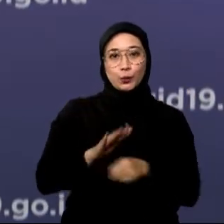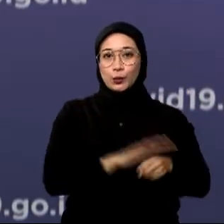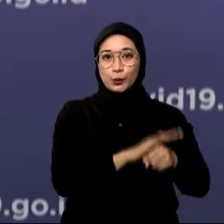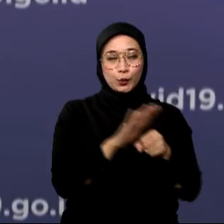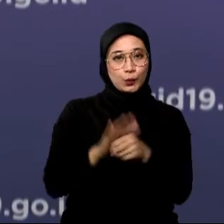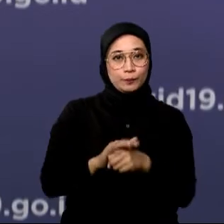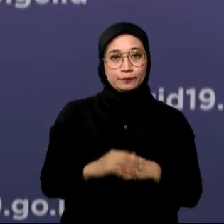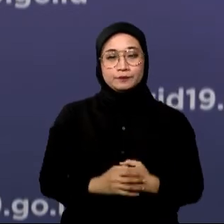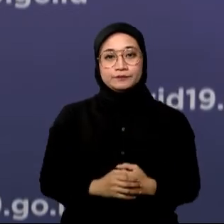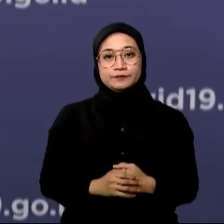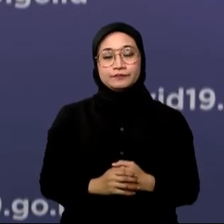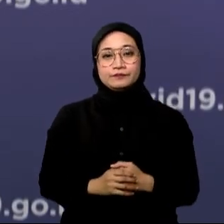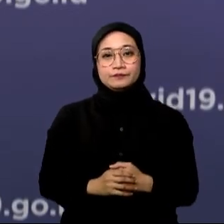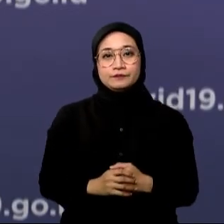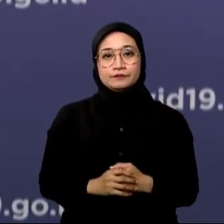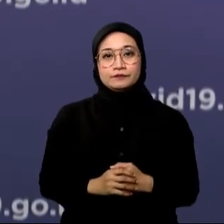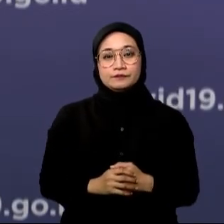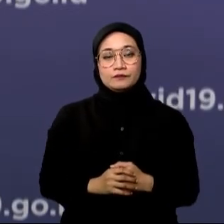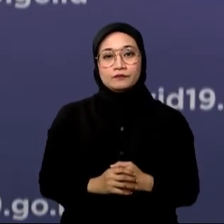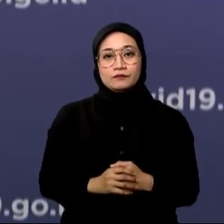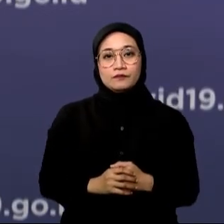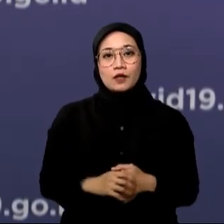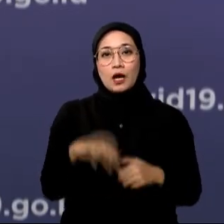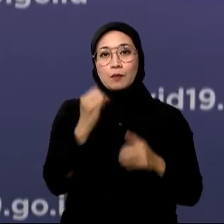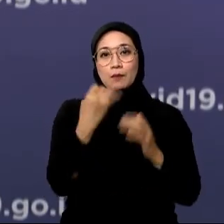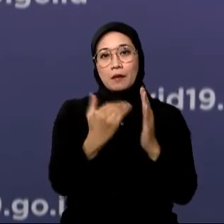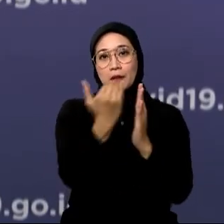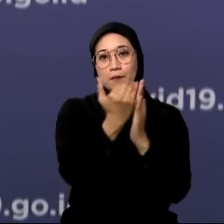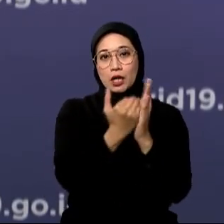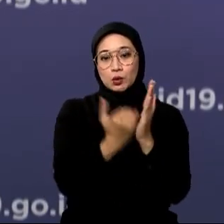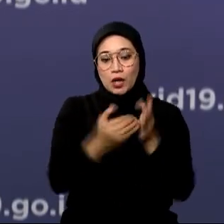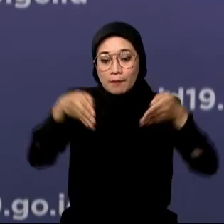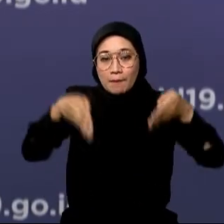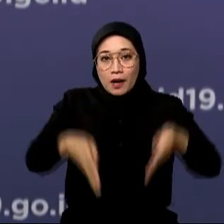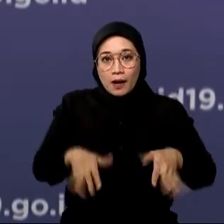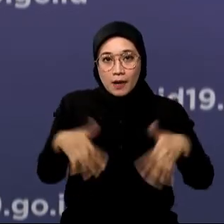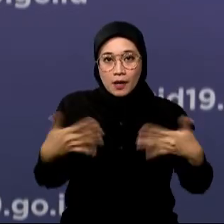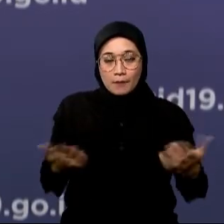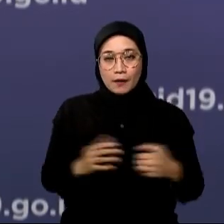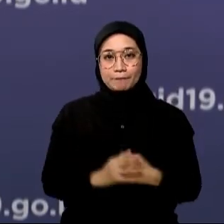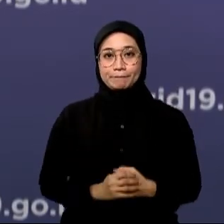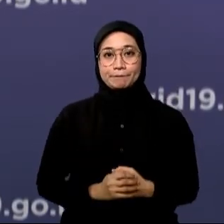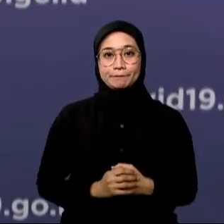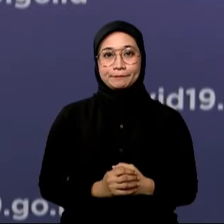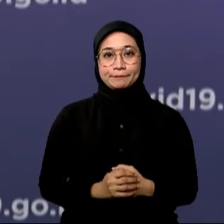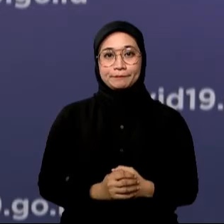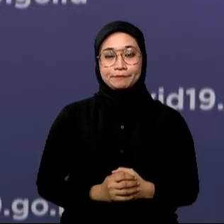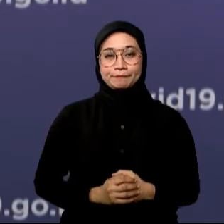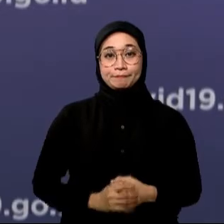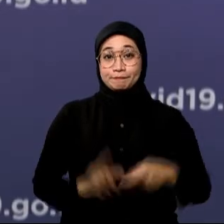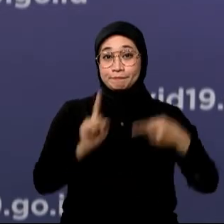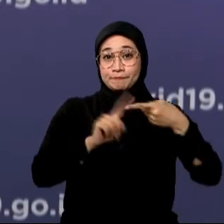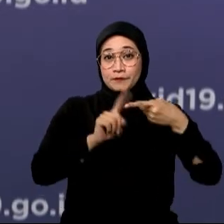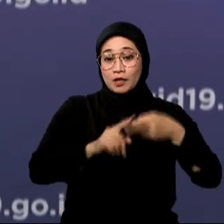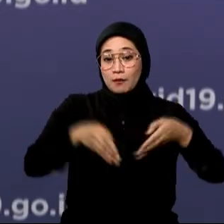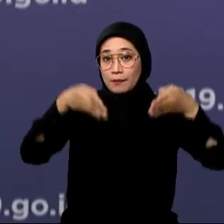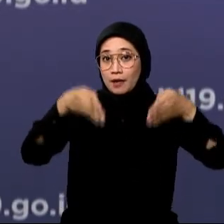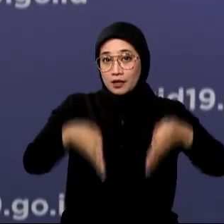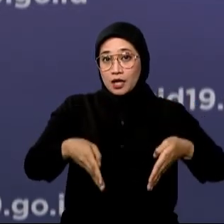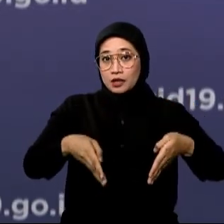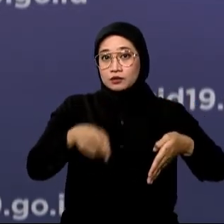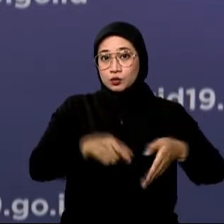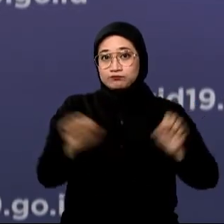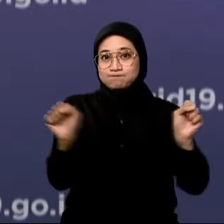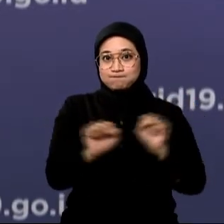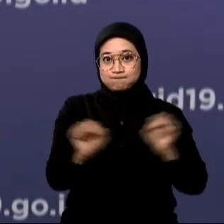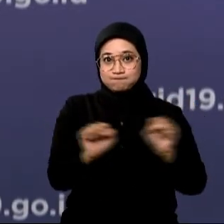Kemudian selanjutnya nomor 7, beberapa ketentuan dalam pemakaman adalah sebagai berikut, yakni pemakaman jenazah harus dilakukan